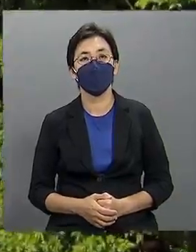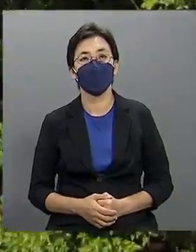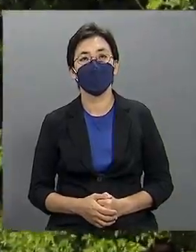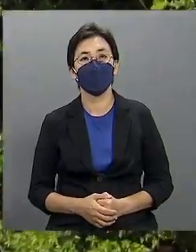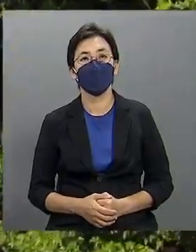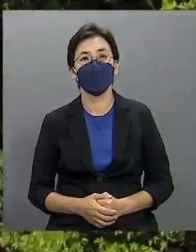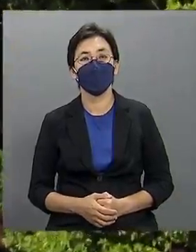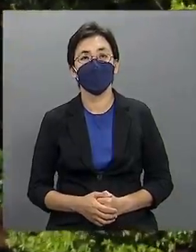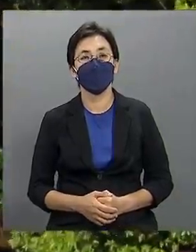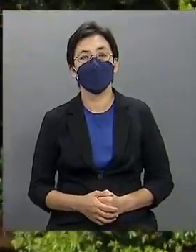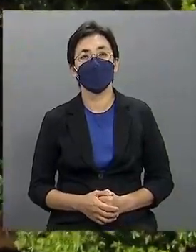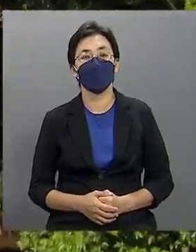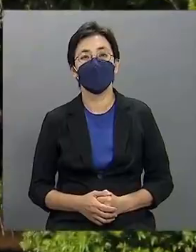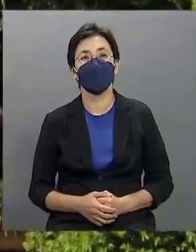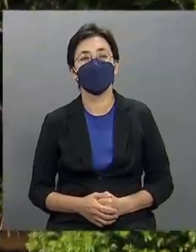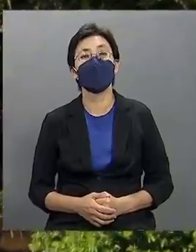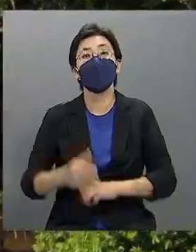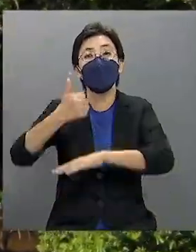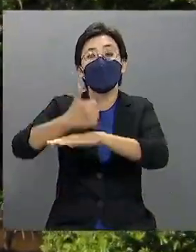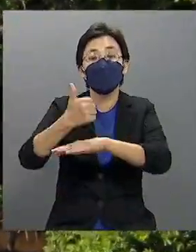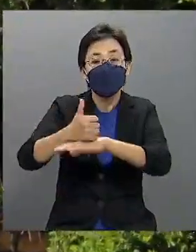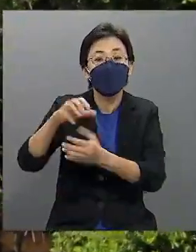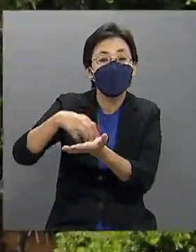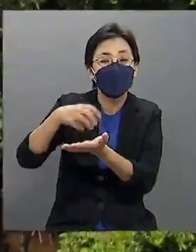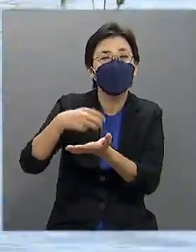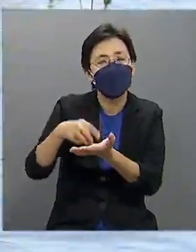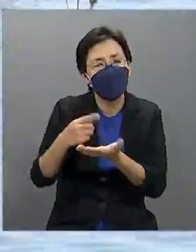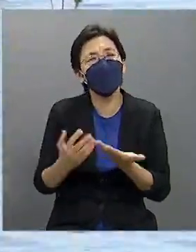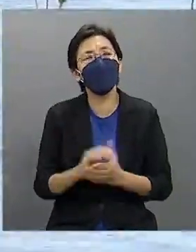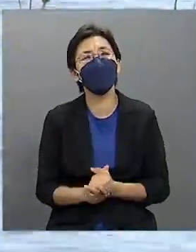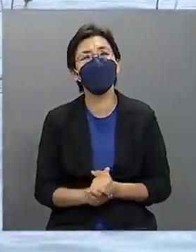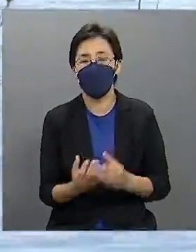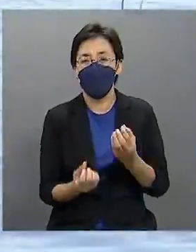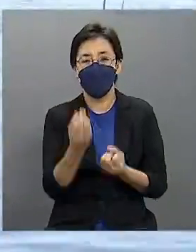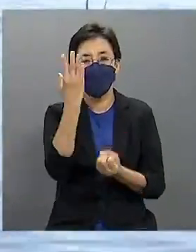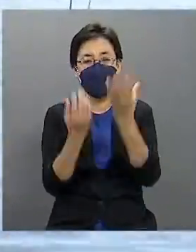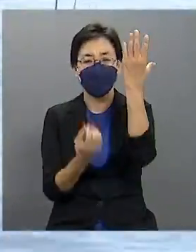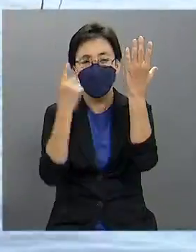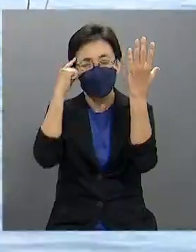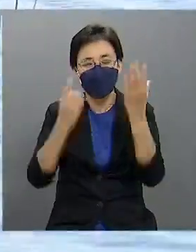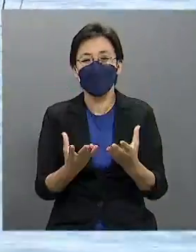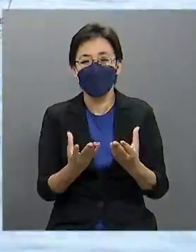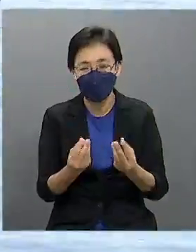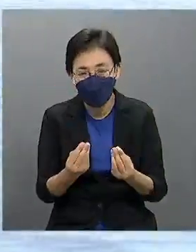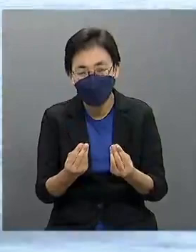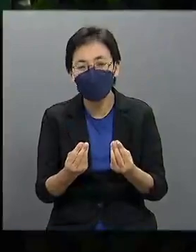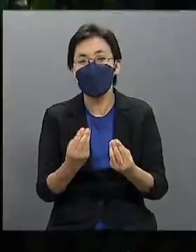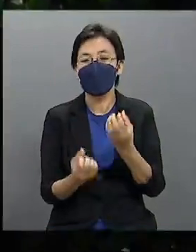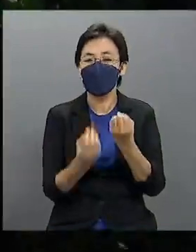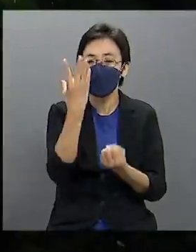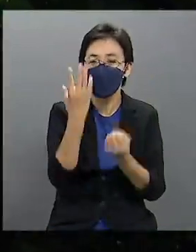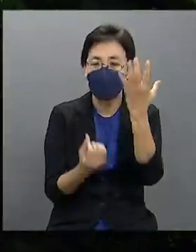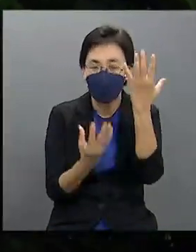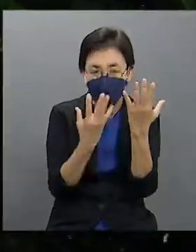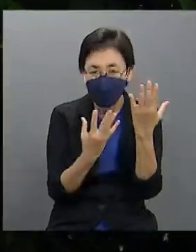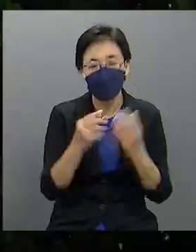ยใหพใหญ่เลใหตัดกวา ค่วหๆ คนเวลพูดถงป่าเนอะเรากจะนกถึงพื้นที่ ทมีดิน แลวกมตนไม้ปกครุมแต่วันนี้ ที่เราอยู่ตรน